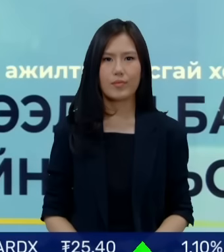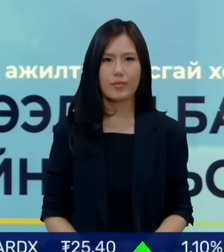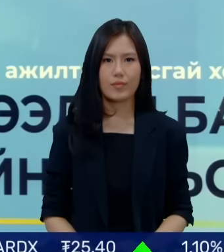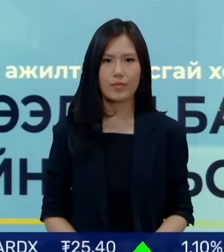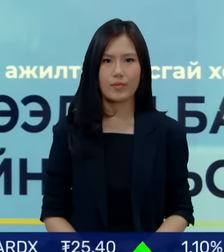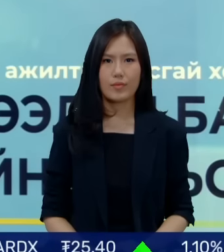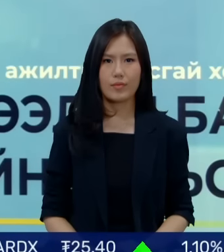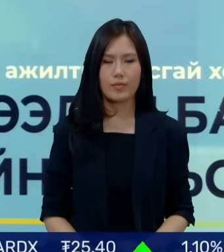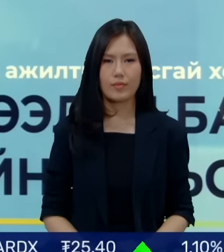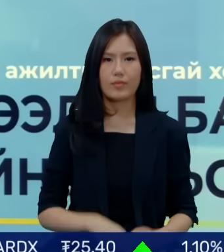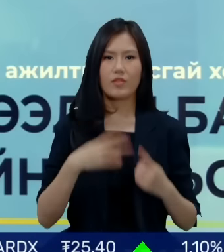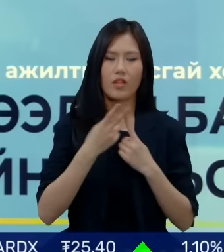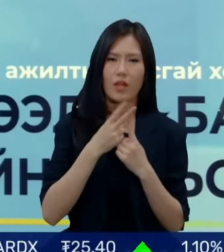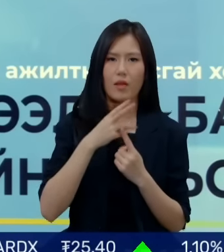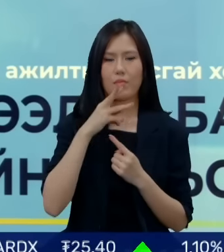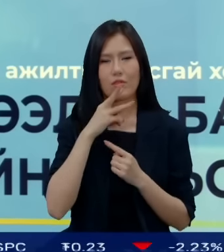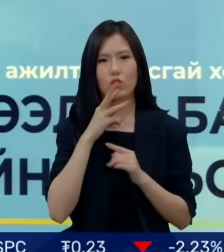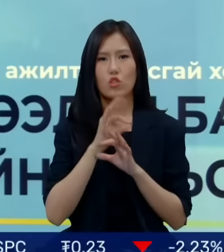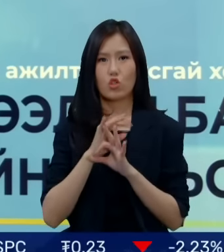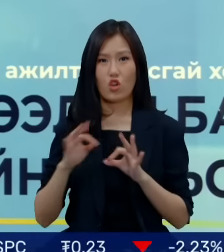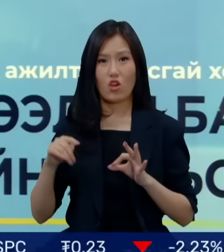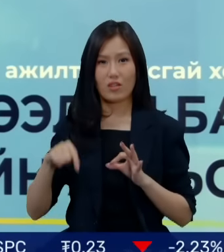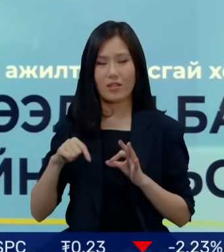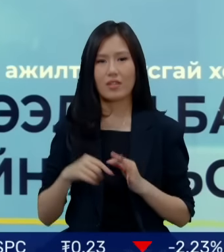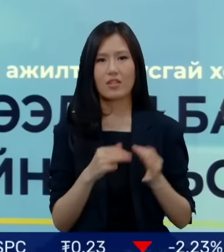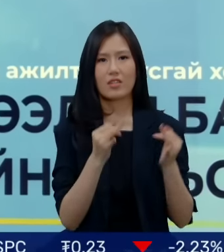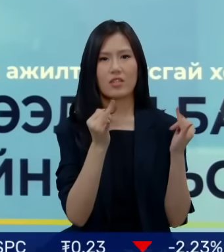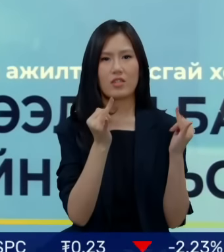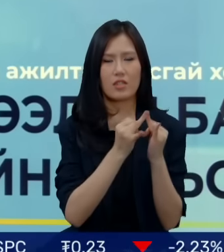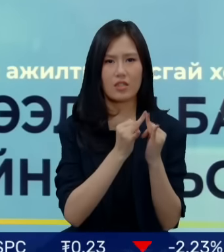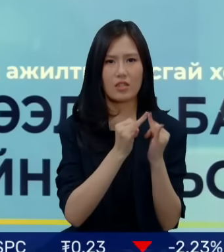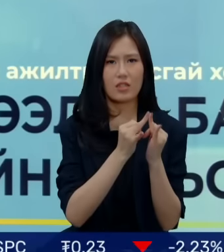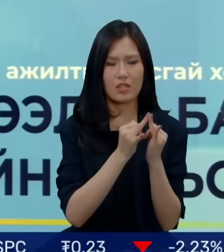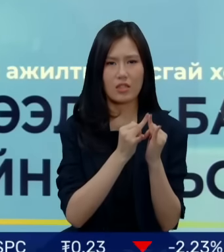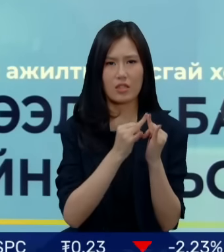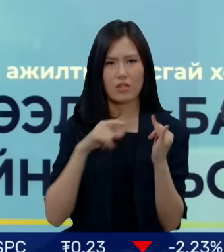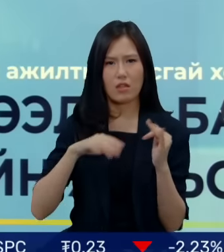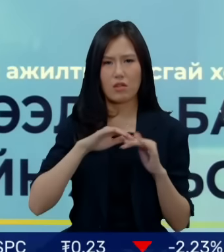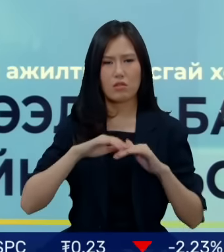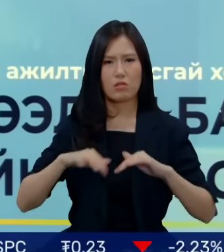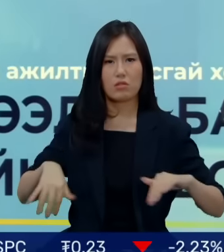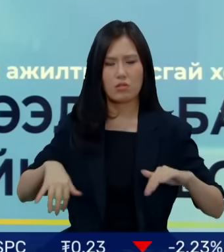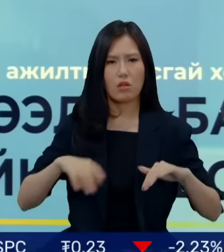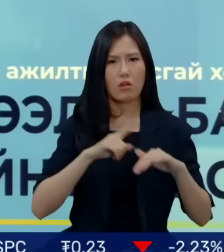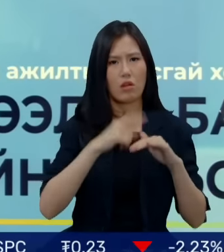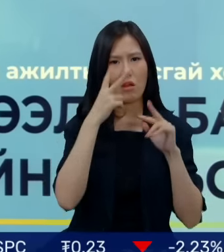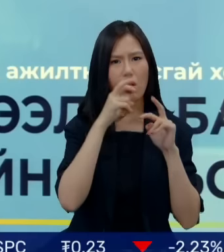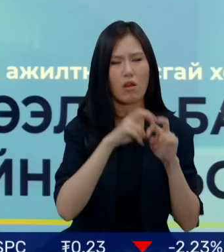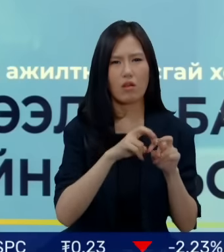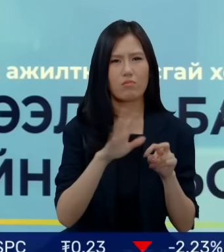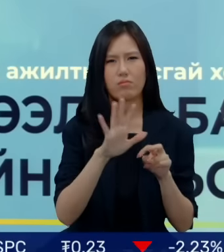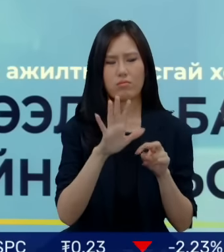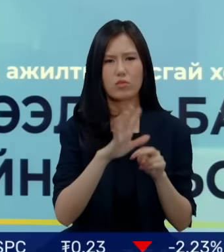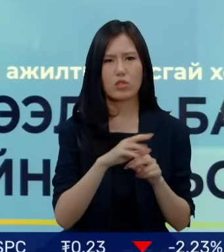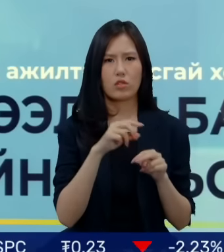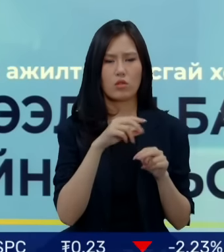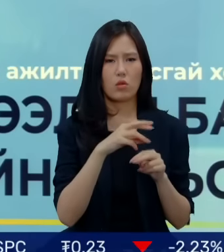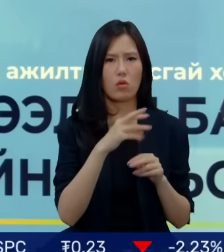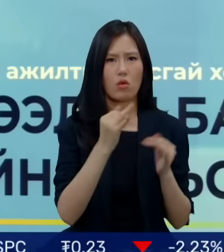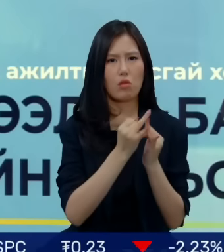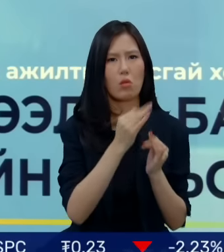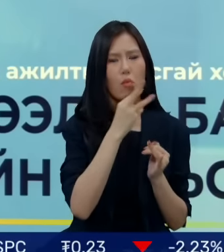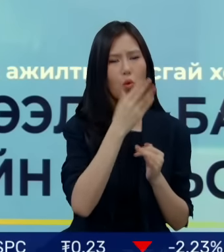Хэвлэл мэдээллийн сувгуудыг сошиал медиагаас одоо өхөөсөөртэй тэр мэдээллийг ялгаж салгахгүй байгаагийн улмаас